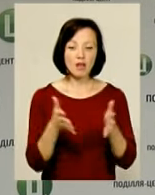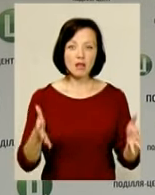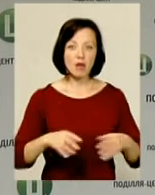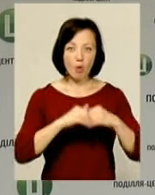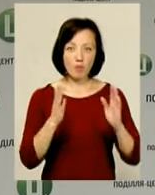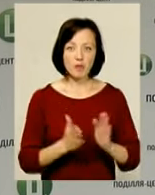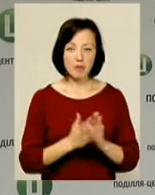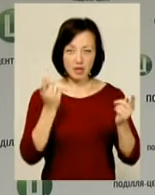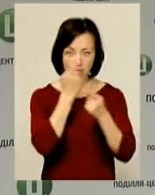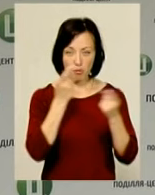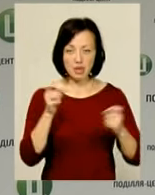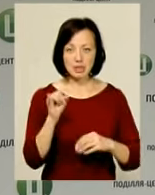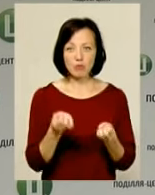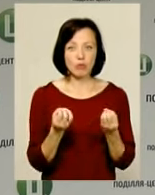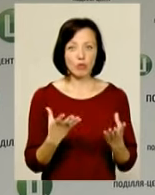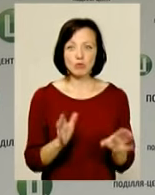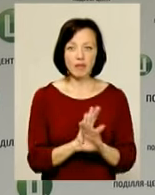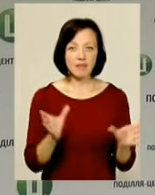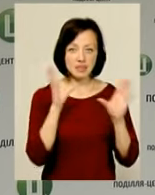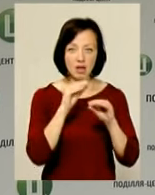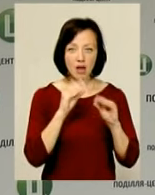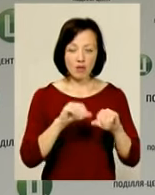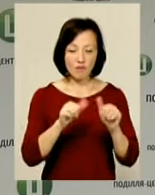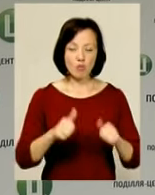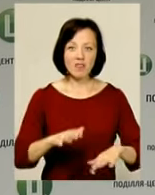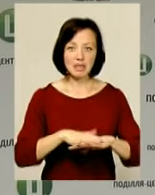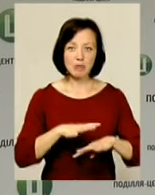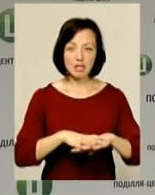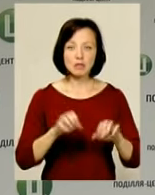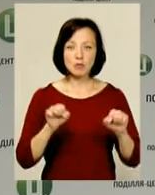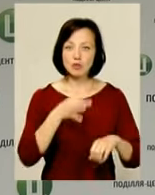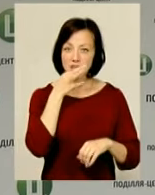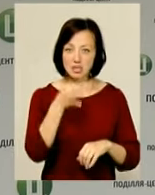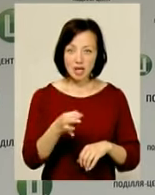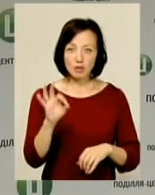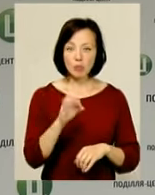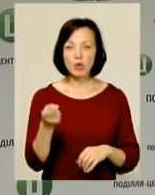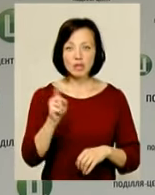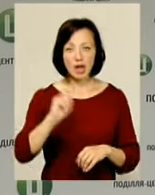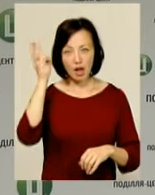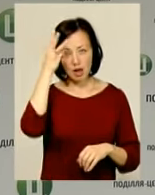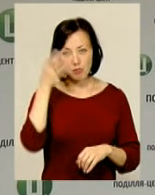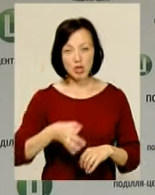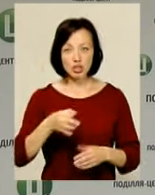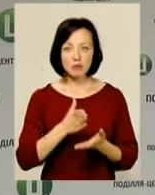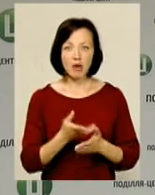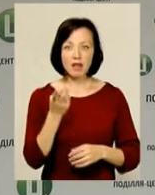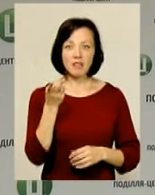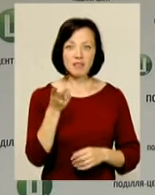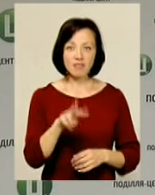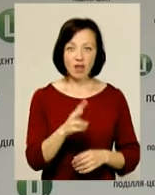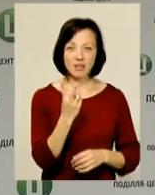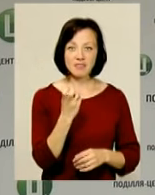інформації і просто не встигають формувати таблиці. Можу лише сказати про те, що Хмельниччина має два 200